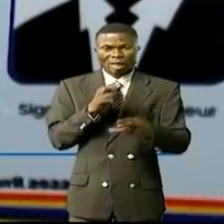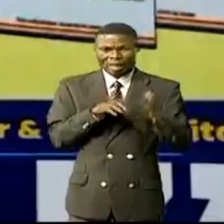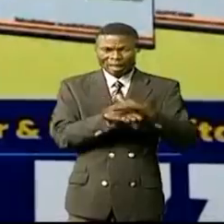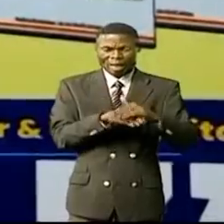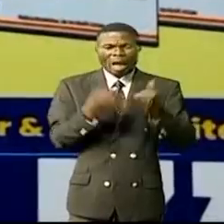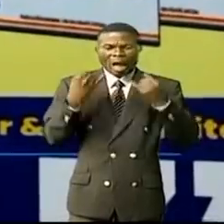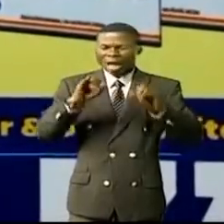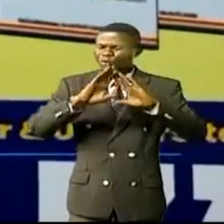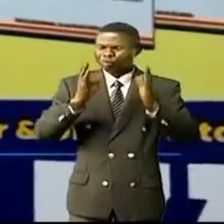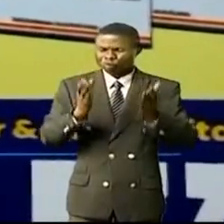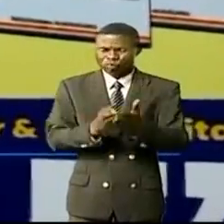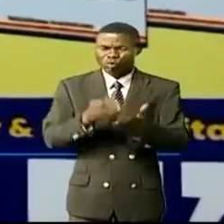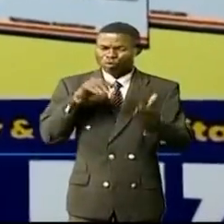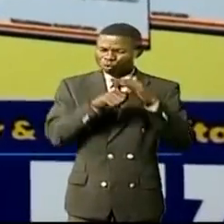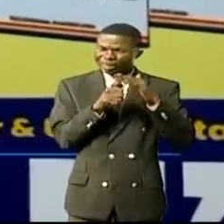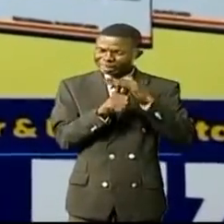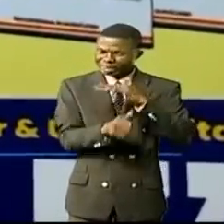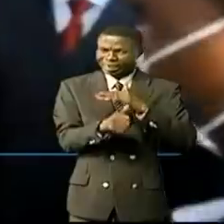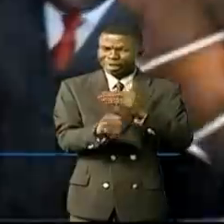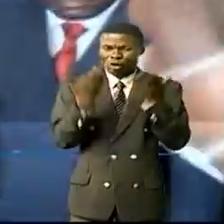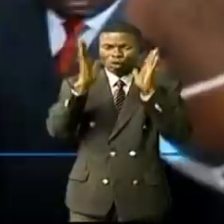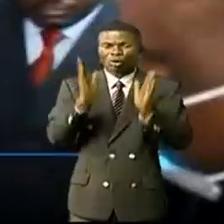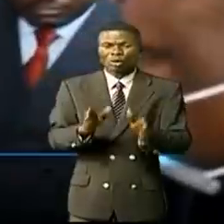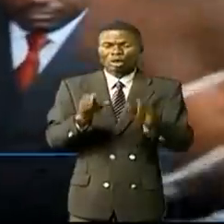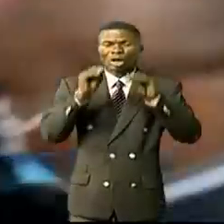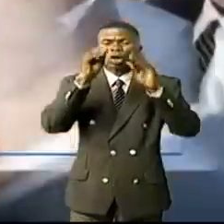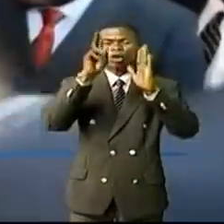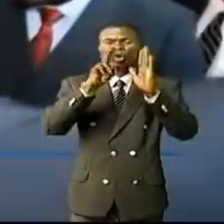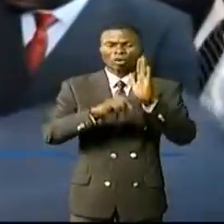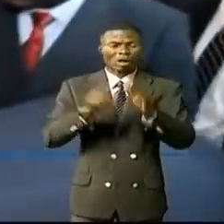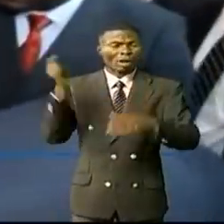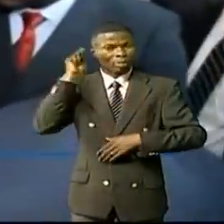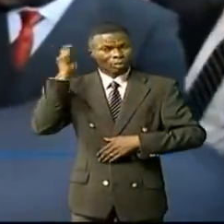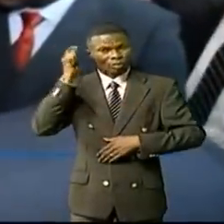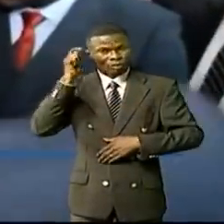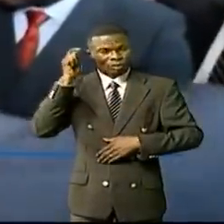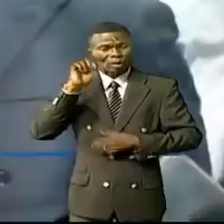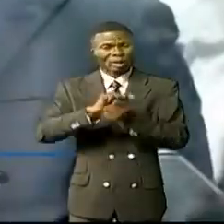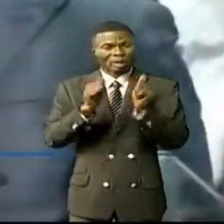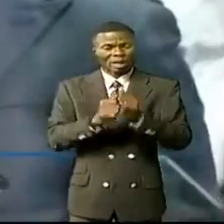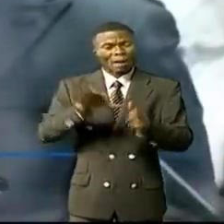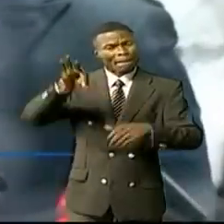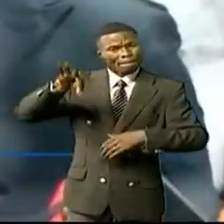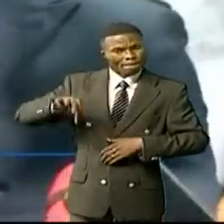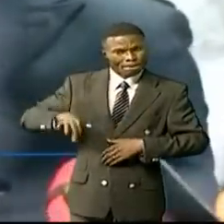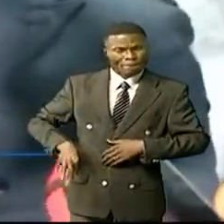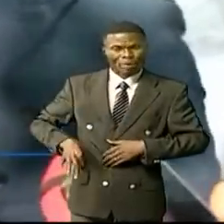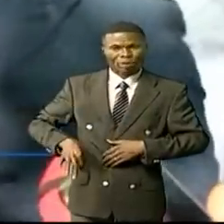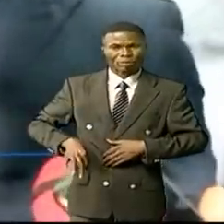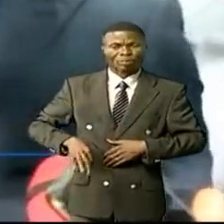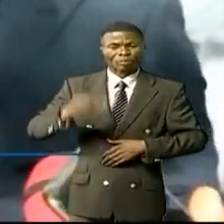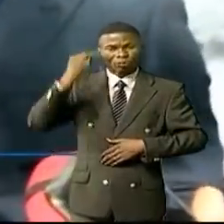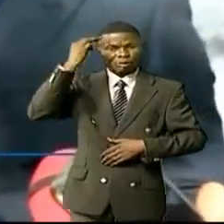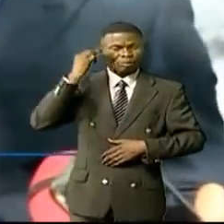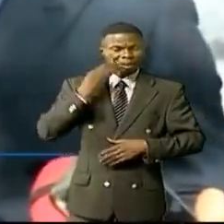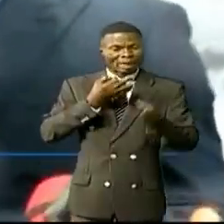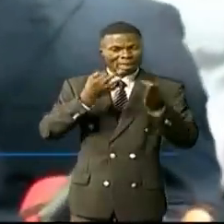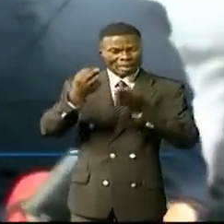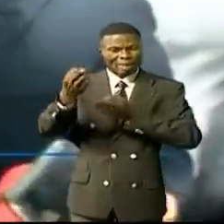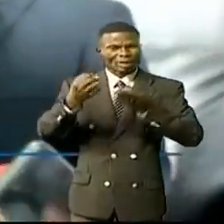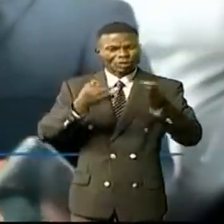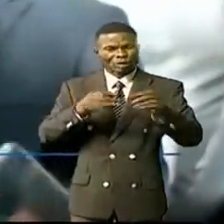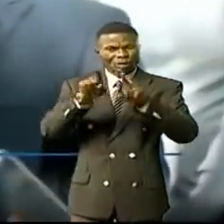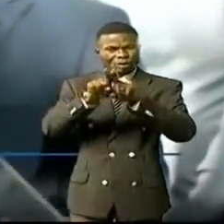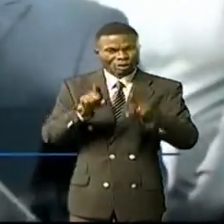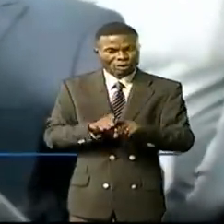données biométriques de l'étudiant ou de l'enseignant et offre des innombrables avantages. Le ministre Moïse Tonzangui précise